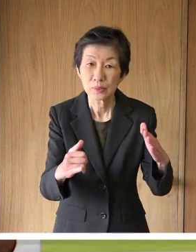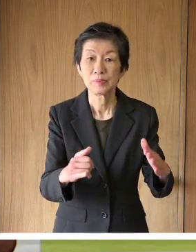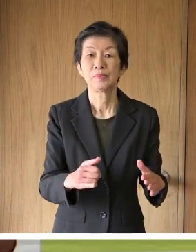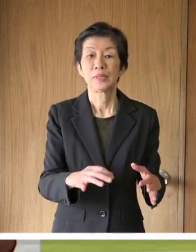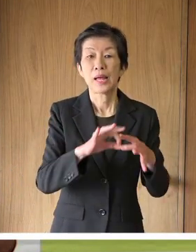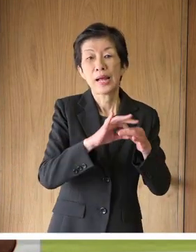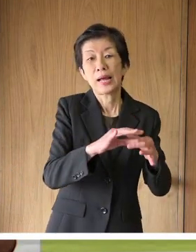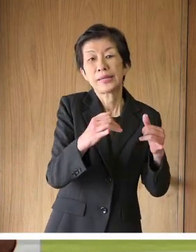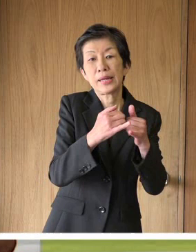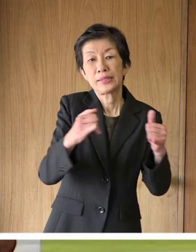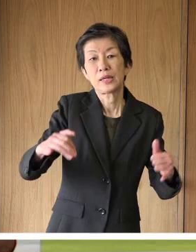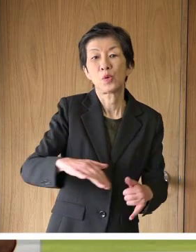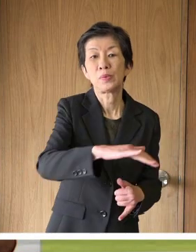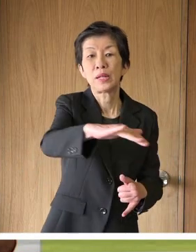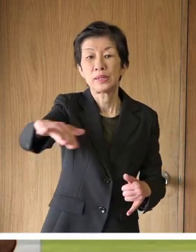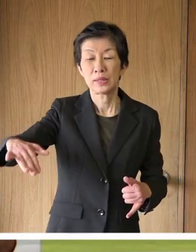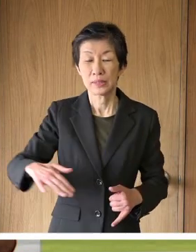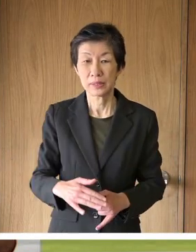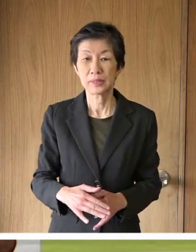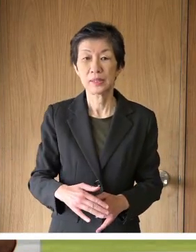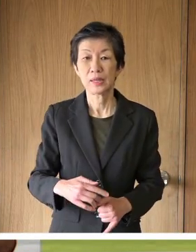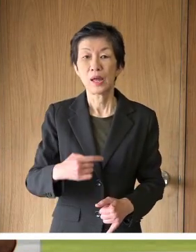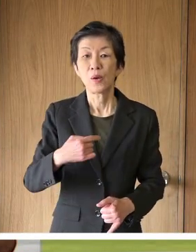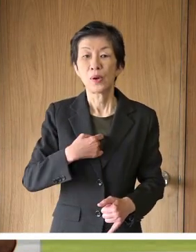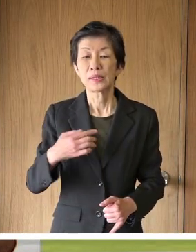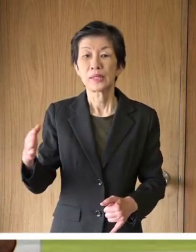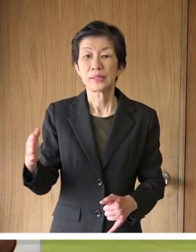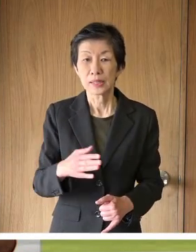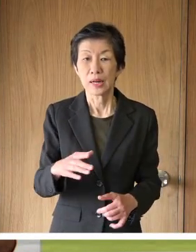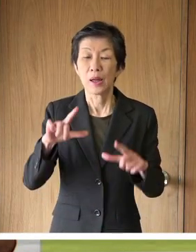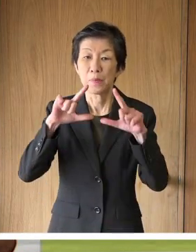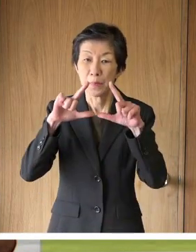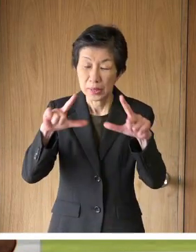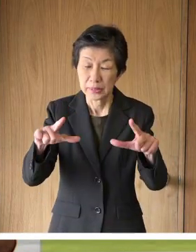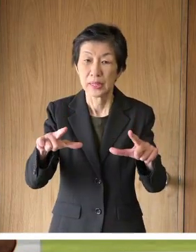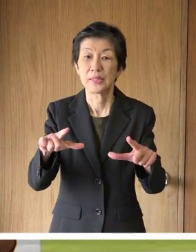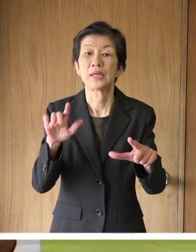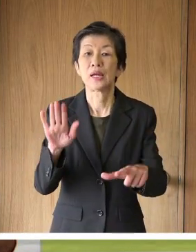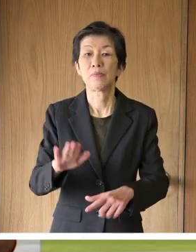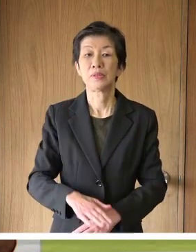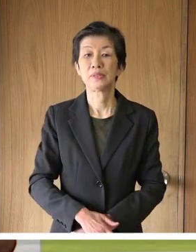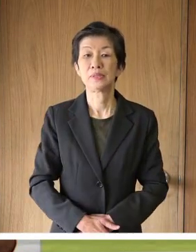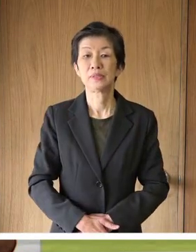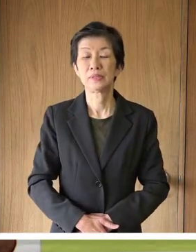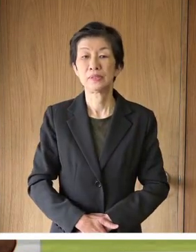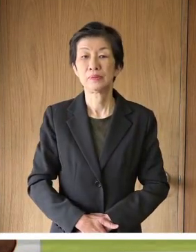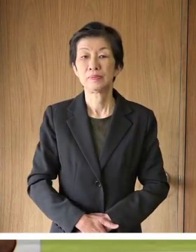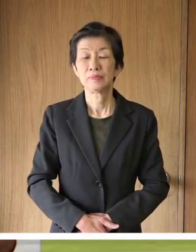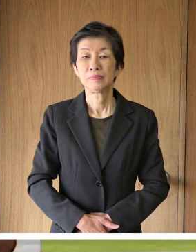関係者の皆様に私よりメッセージを申し上げます